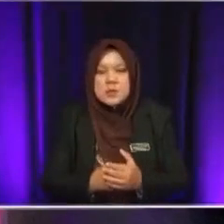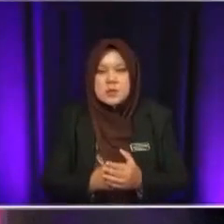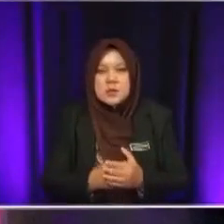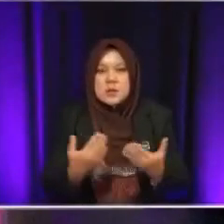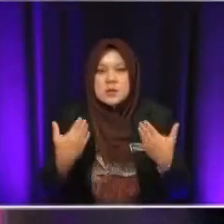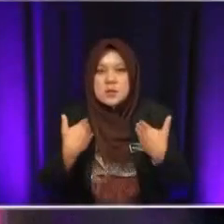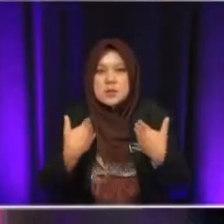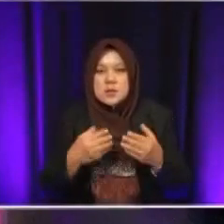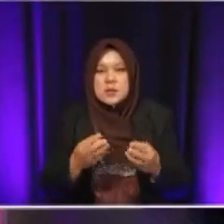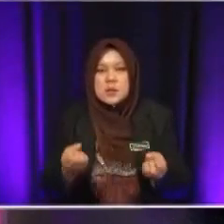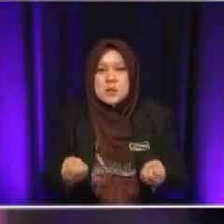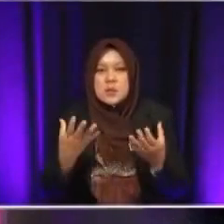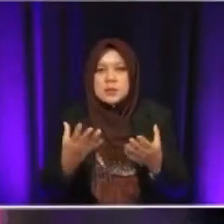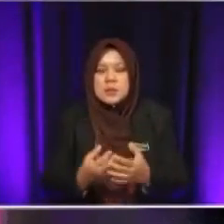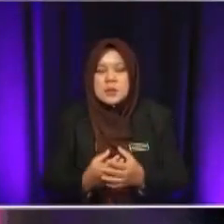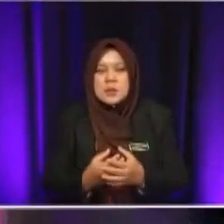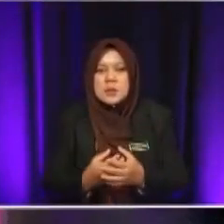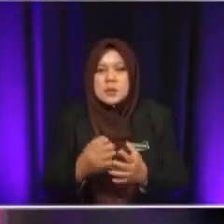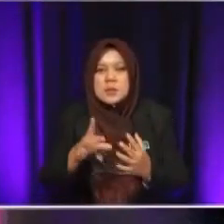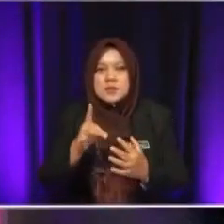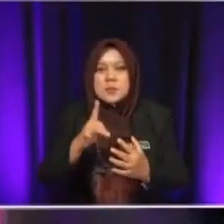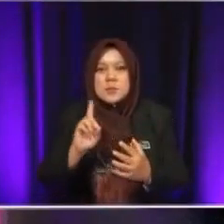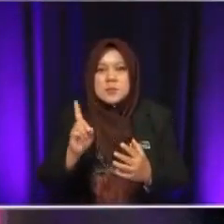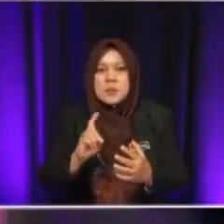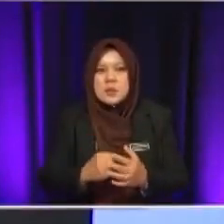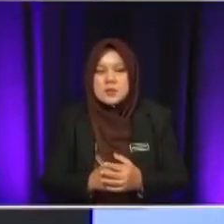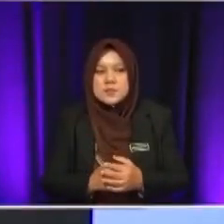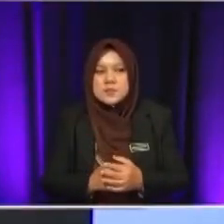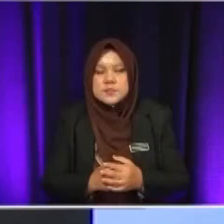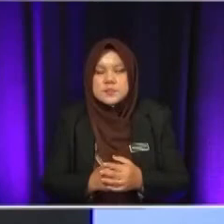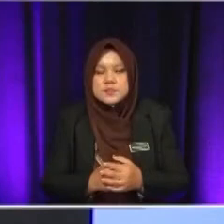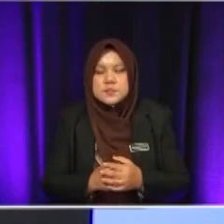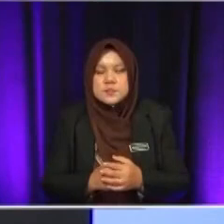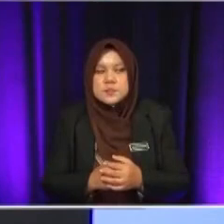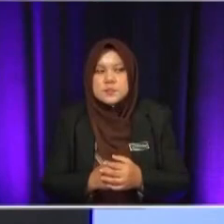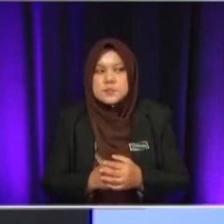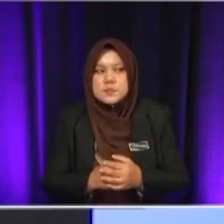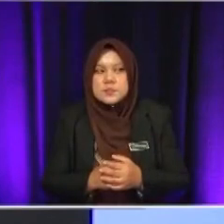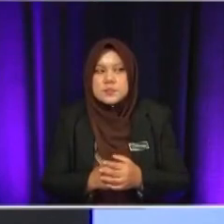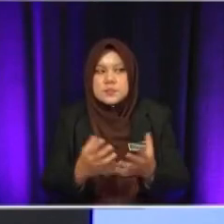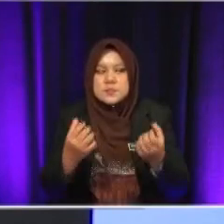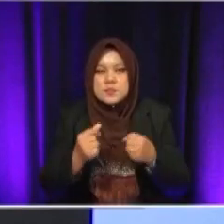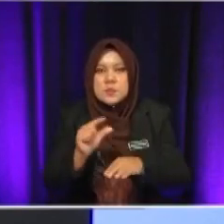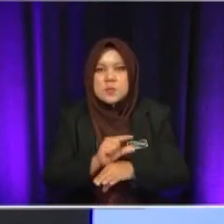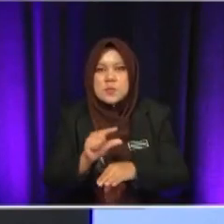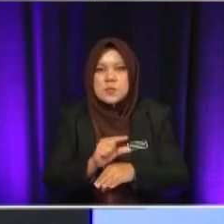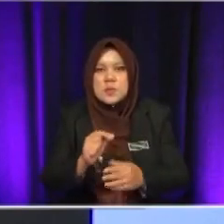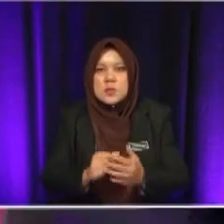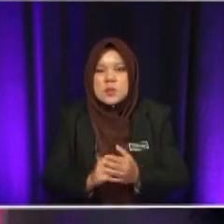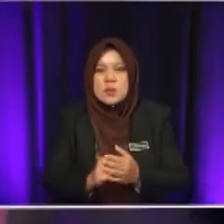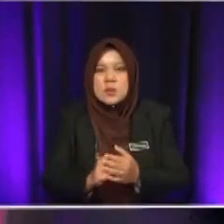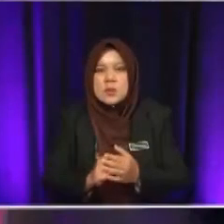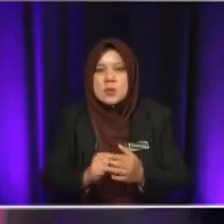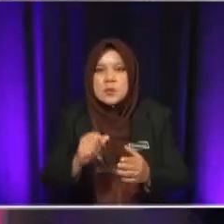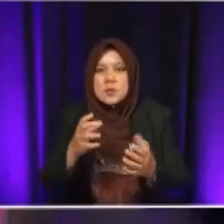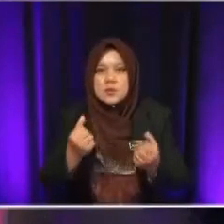ada kat depan ni, ada macam-macam medium. Agak-agak medium mana yang kita akan guna, Mira? Saya rasa kan cikgu, saya nak guna yang ni lah cikgu. Okey,